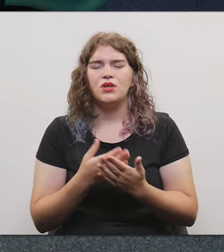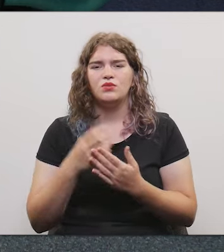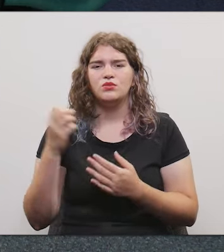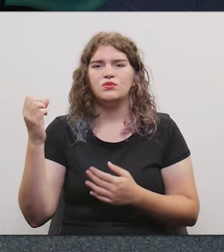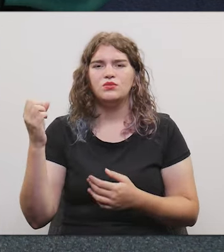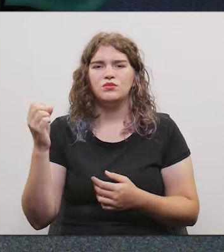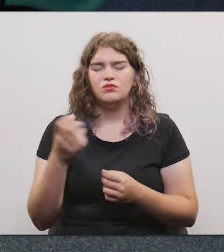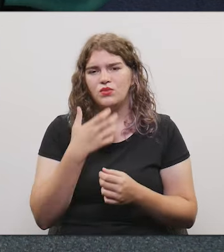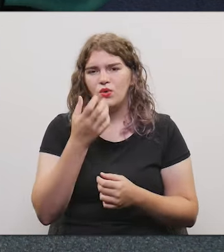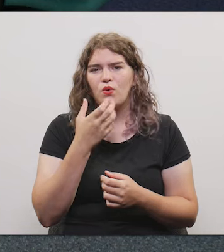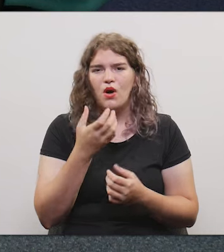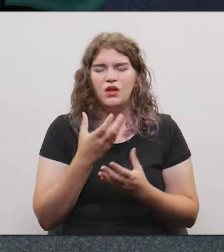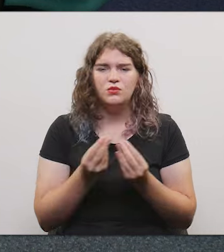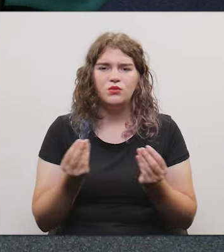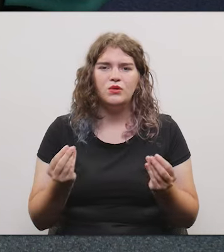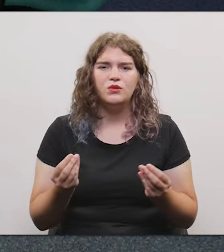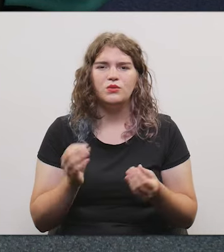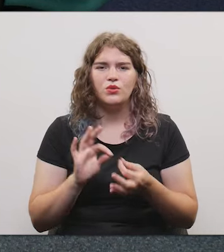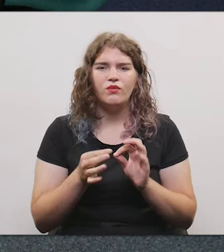să crească roditoare.